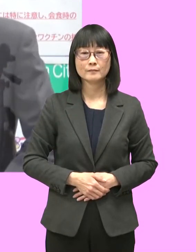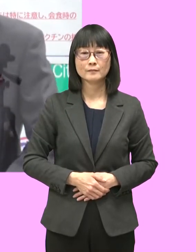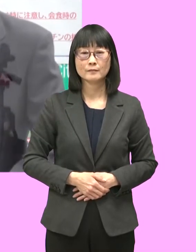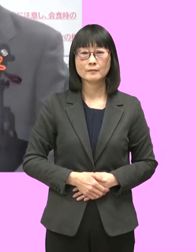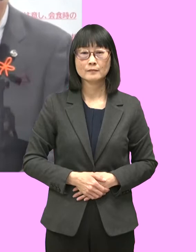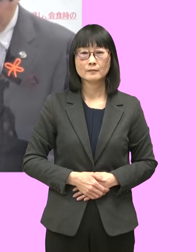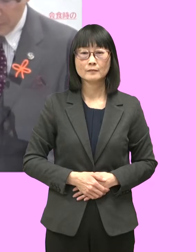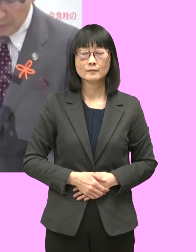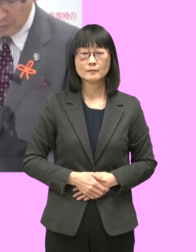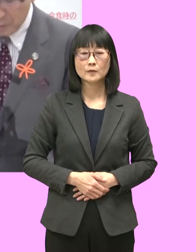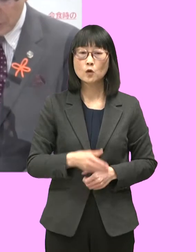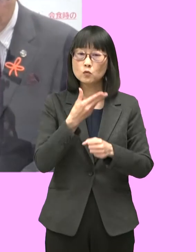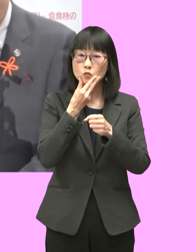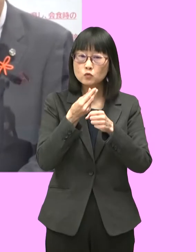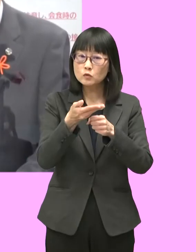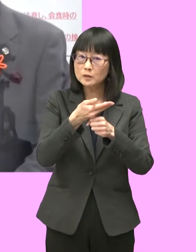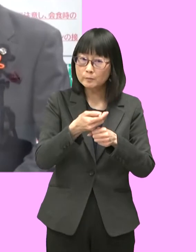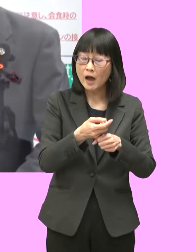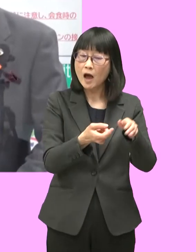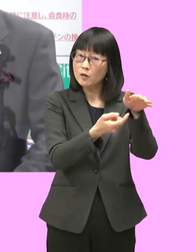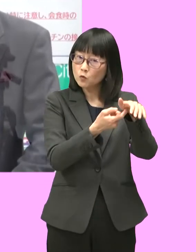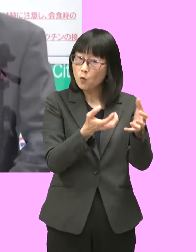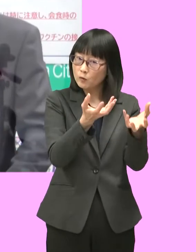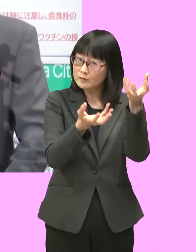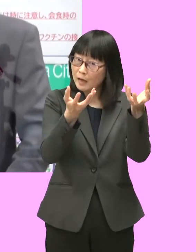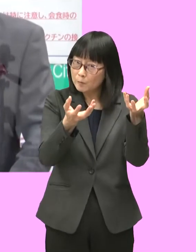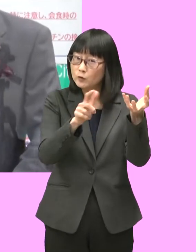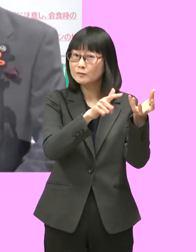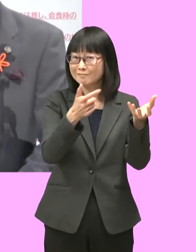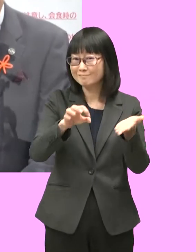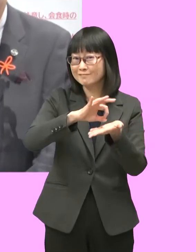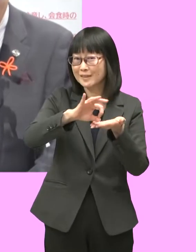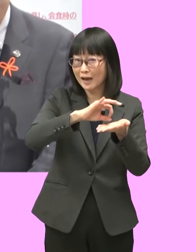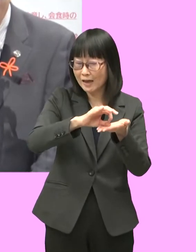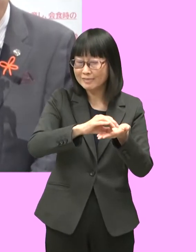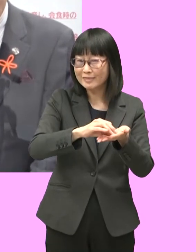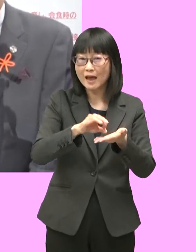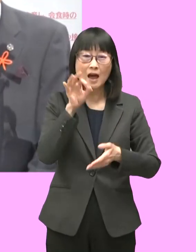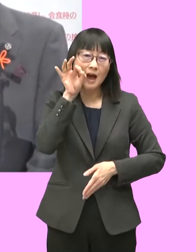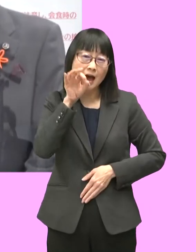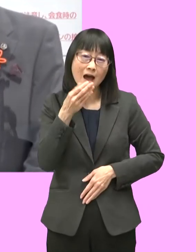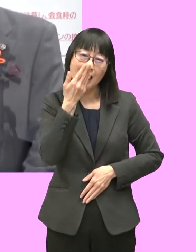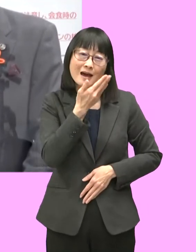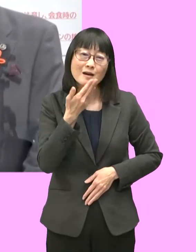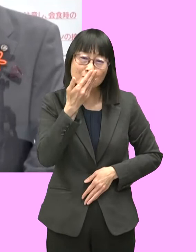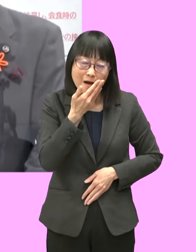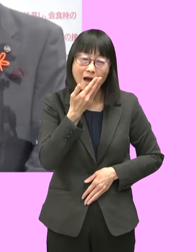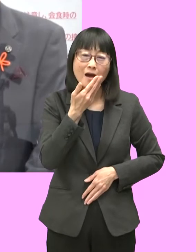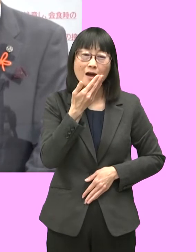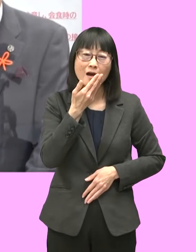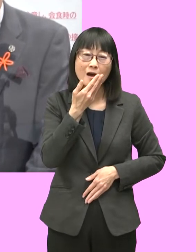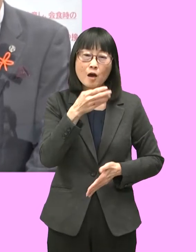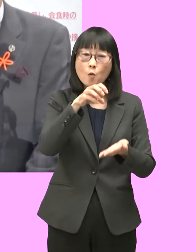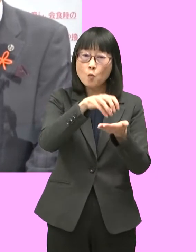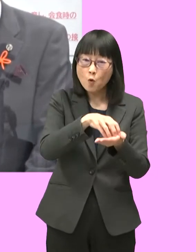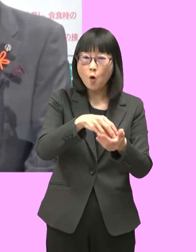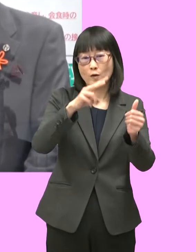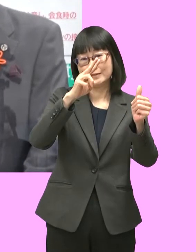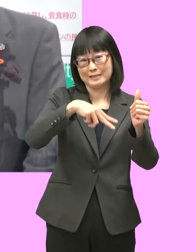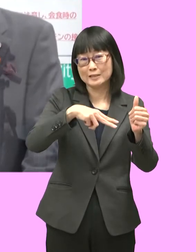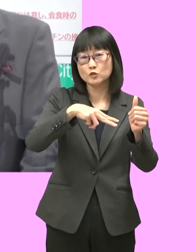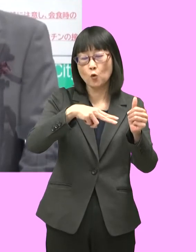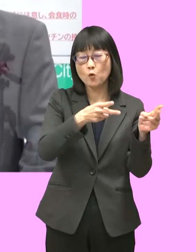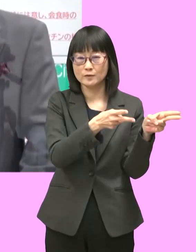まあ、あの福島の農産物を活用したあのスイーツの、認証制度であります福島スイーツプレミ